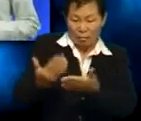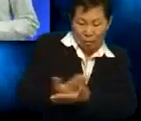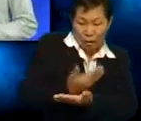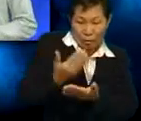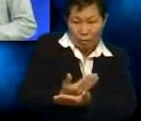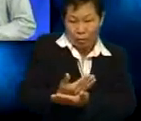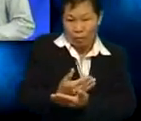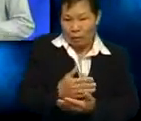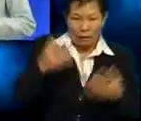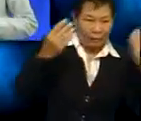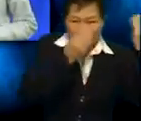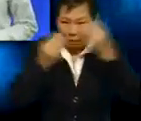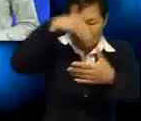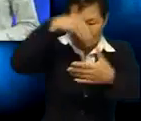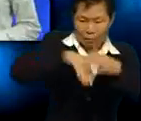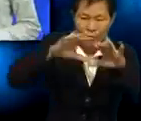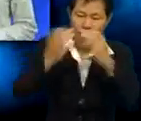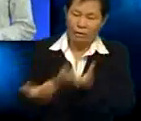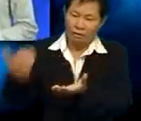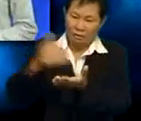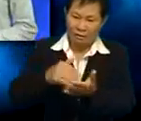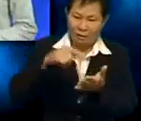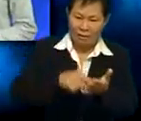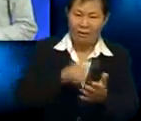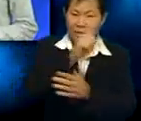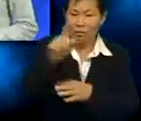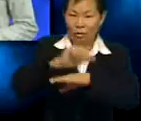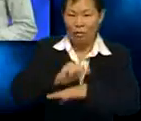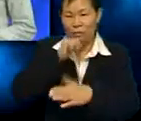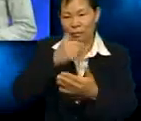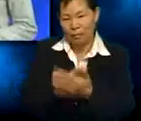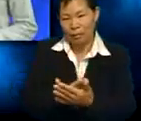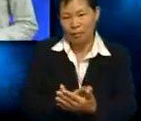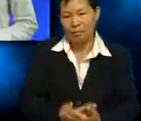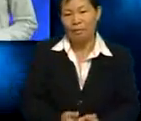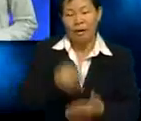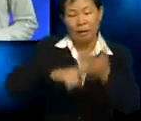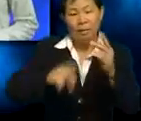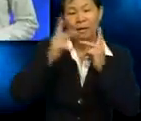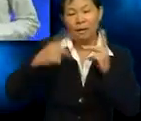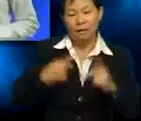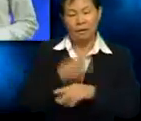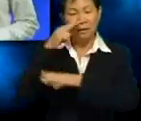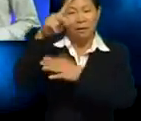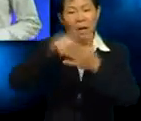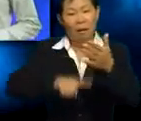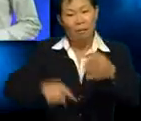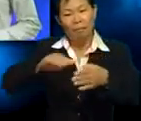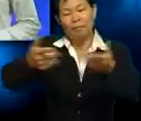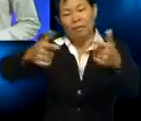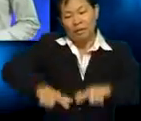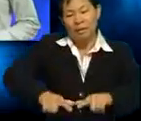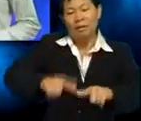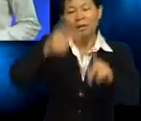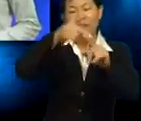mereka kelam kabut untuk masuk ke dalam kelas mula. Ini adalah satu amalan yang tidak baik. Apa kata kita saksikan apakah yang terjadi